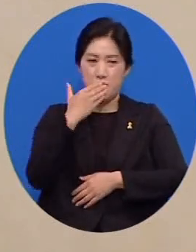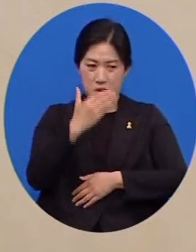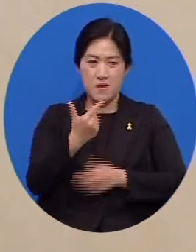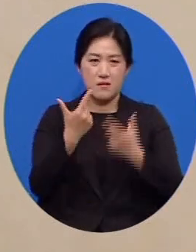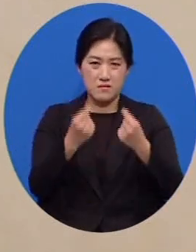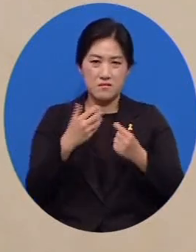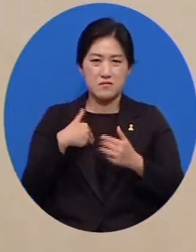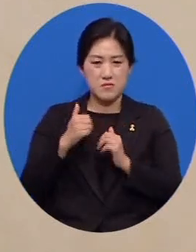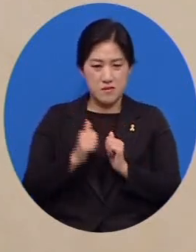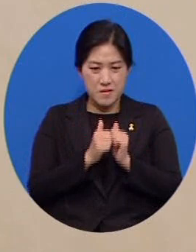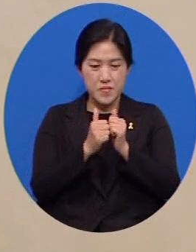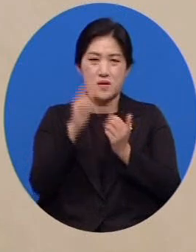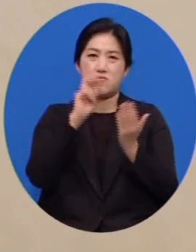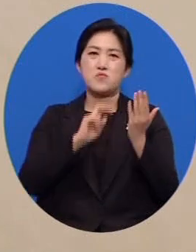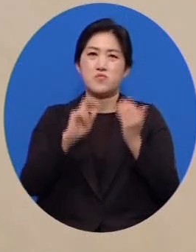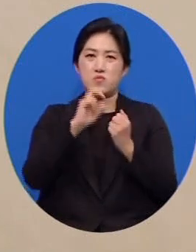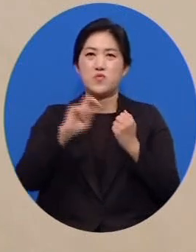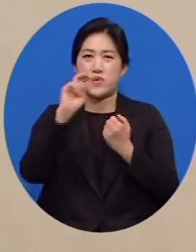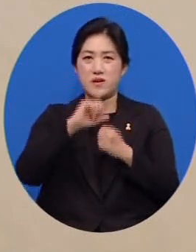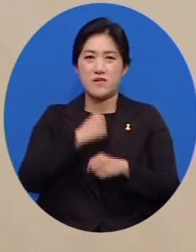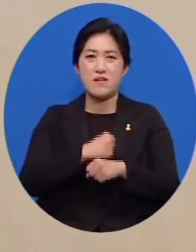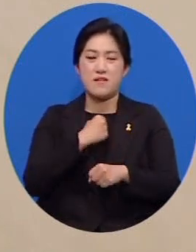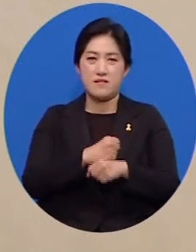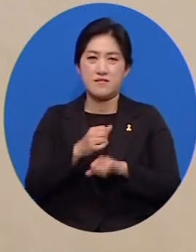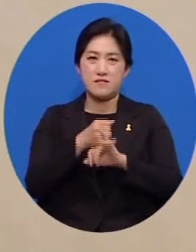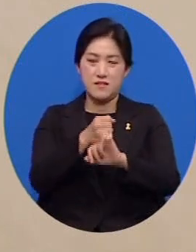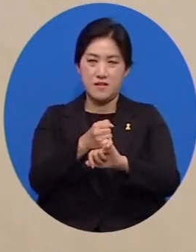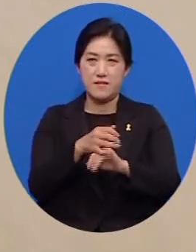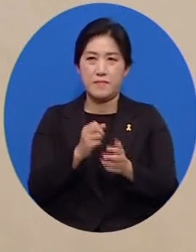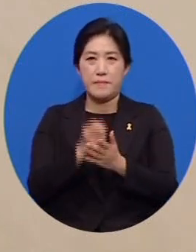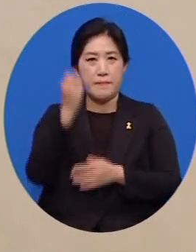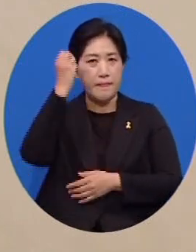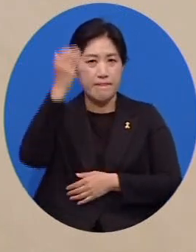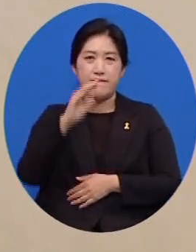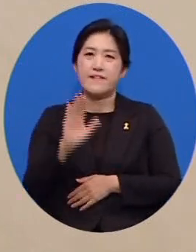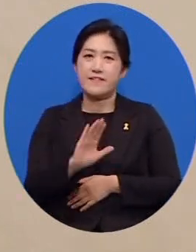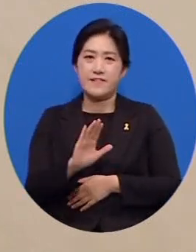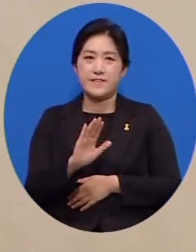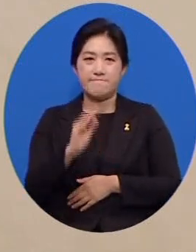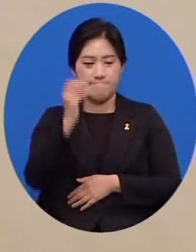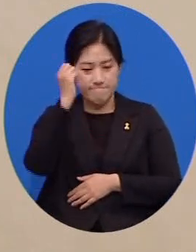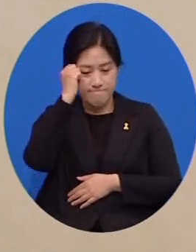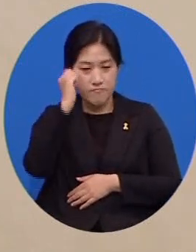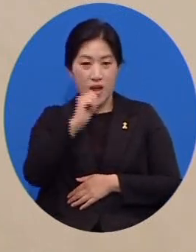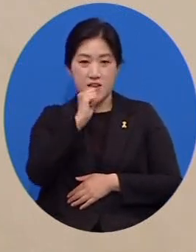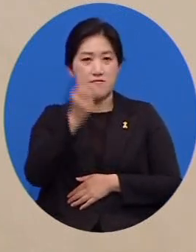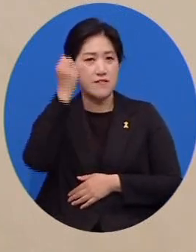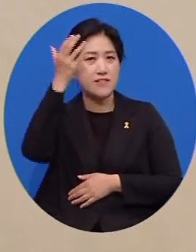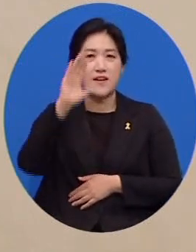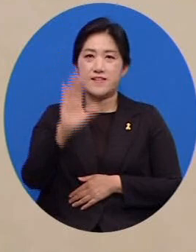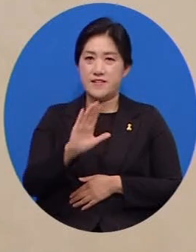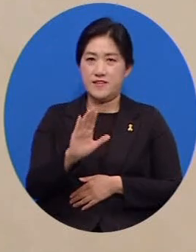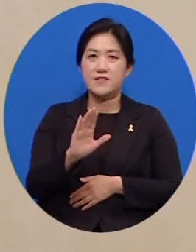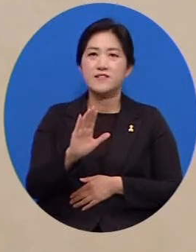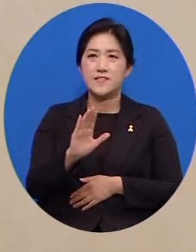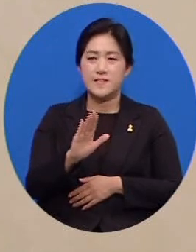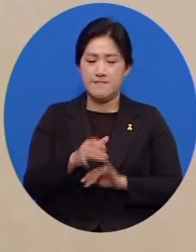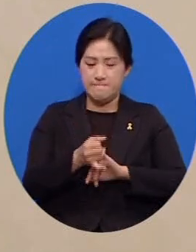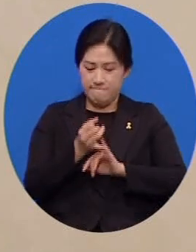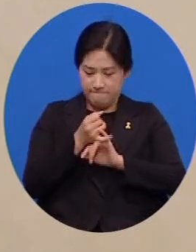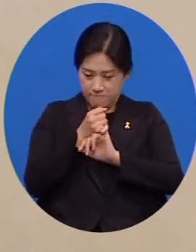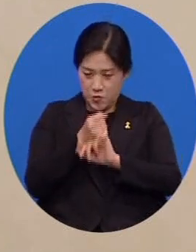함께 부르겠습니다. 잊지 않을게, 절대로 잊지 않을게,